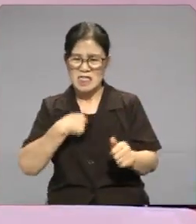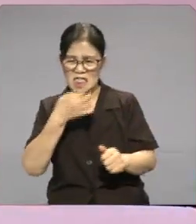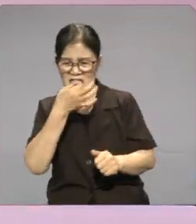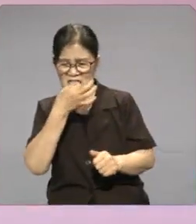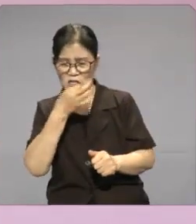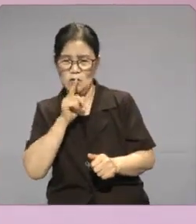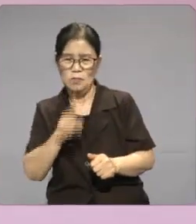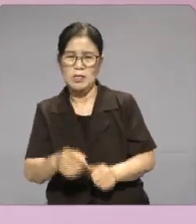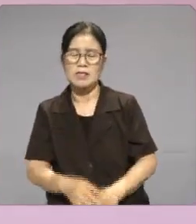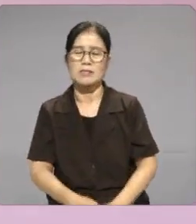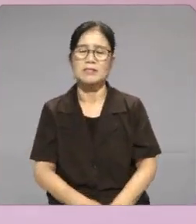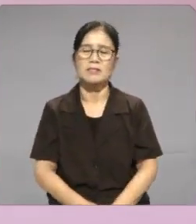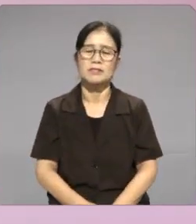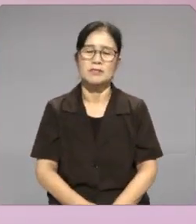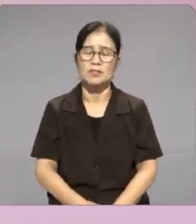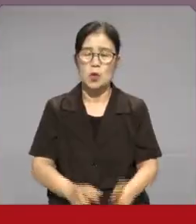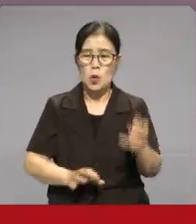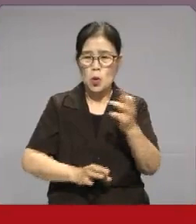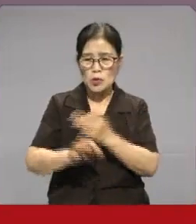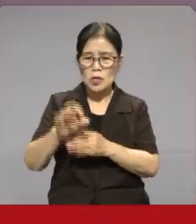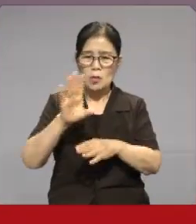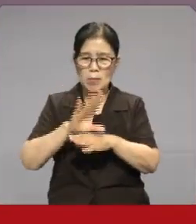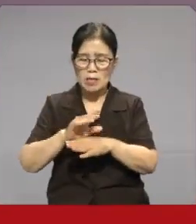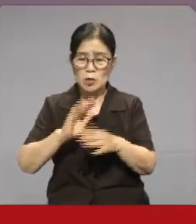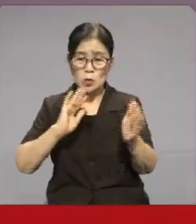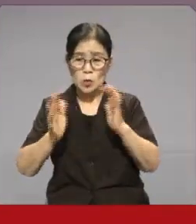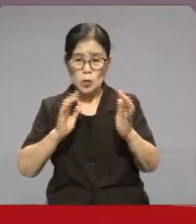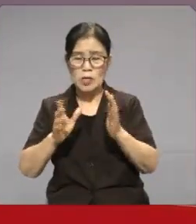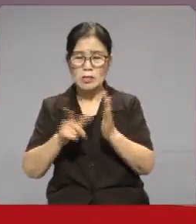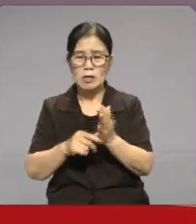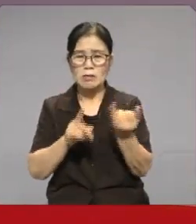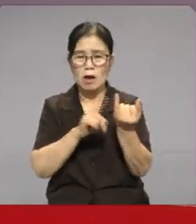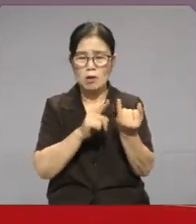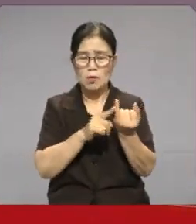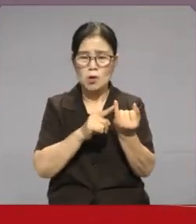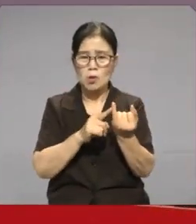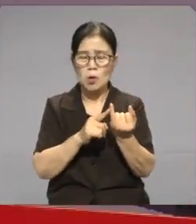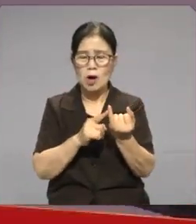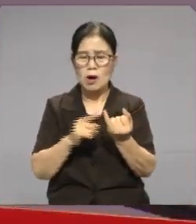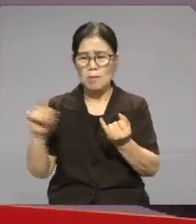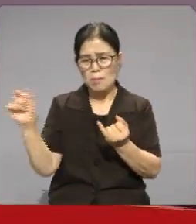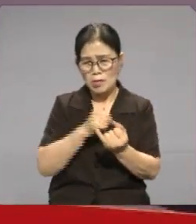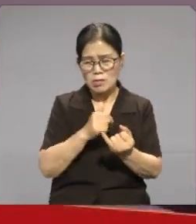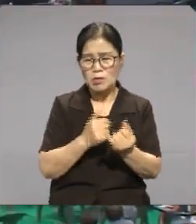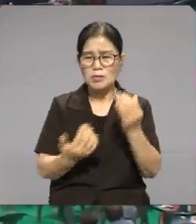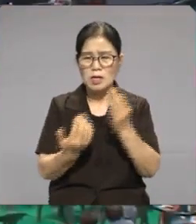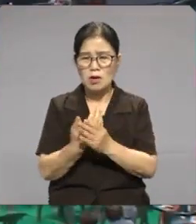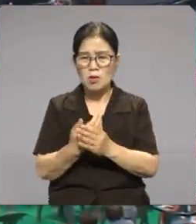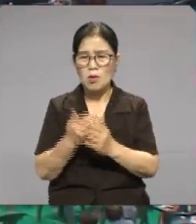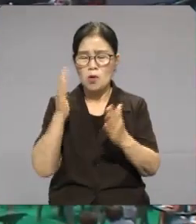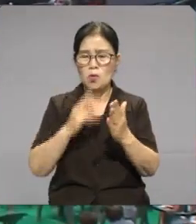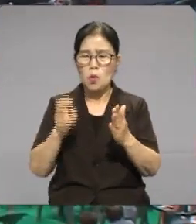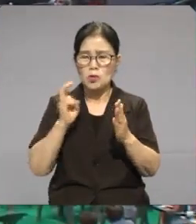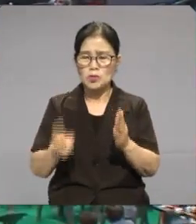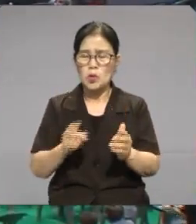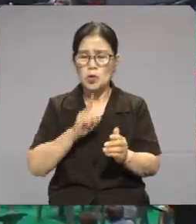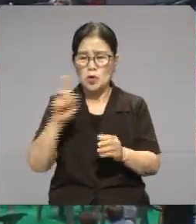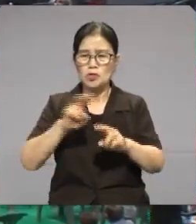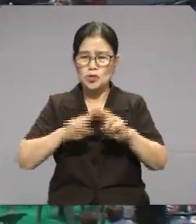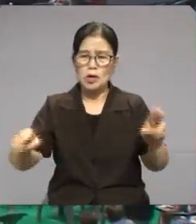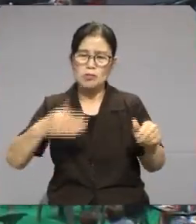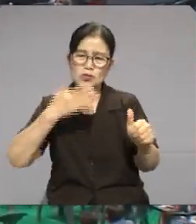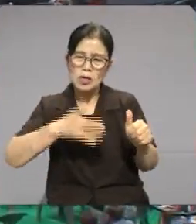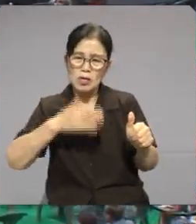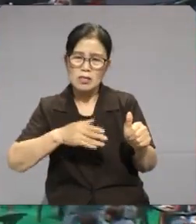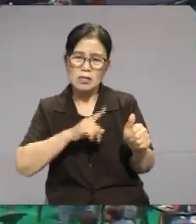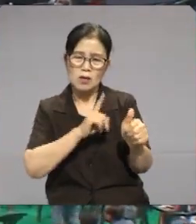지적합니다. 오전 한 방송 토론회에서 나 후보가 패스트트랙 사건 공소 취하를 부탁했다고 폭로한 한 후보를